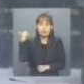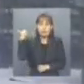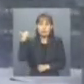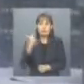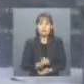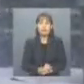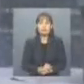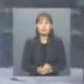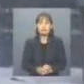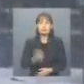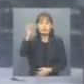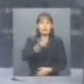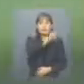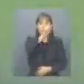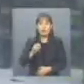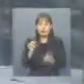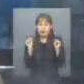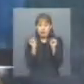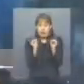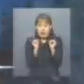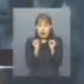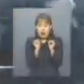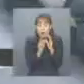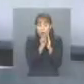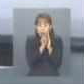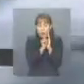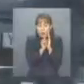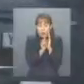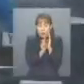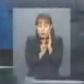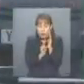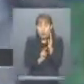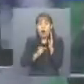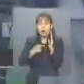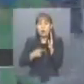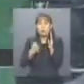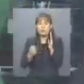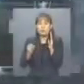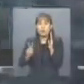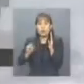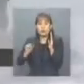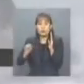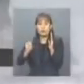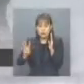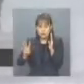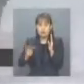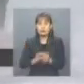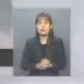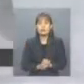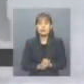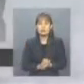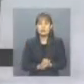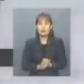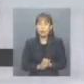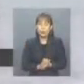อังกฤษเผชิญกับอากาศหนาวจัดอุณหภูมิลดต่ำลงจนอยู่ที่ติดลบ 12.4 องศาเซลเซียสซึ่งต่ำที่สุดในช่ว